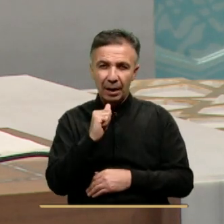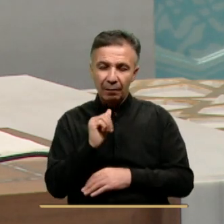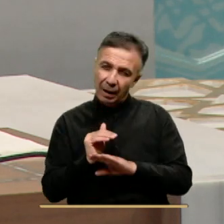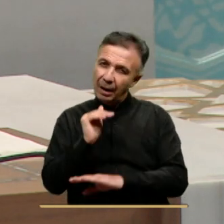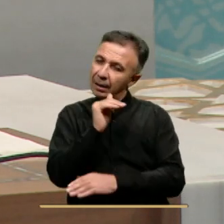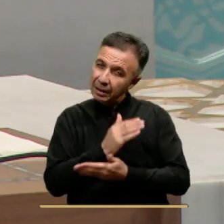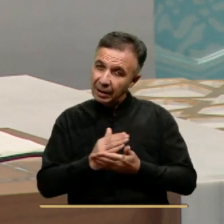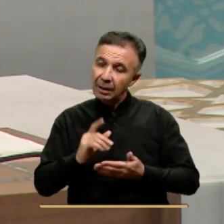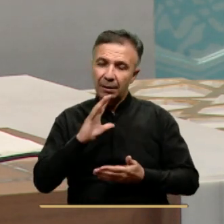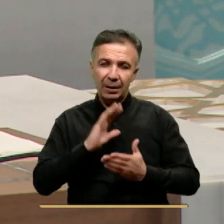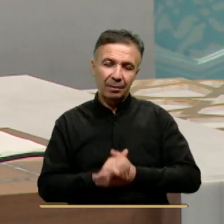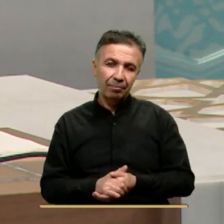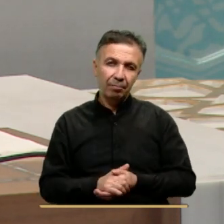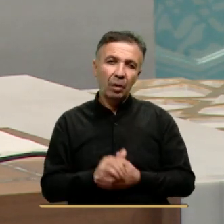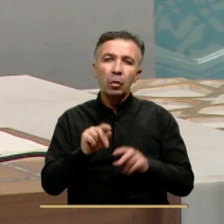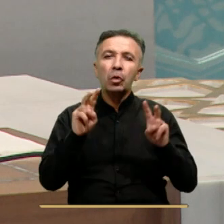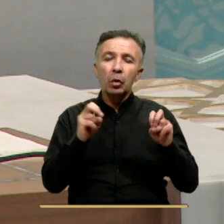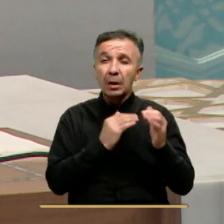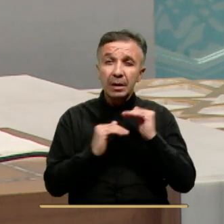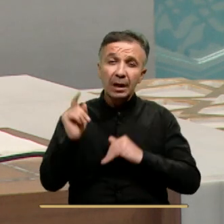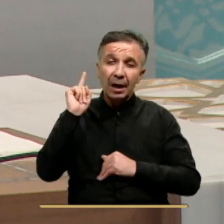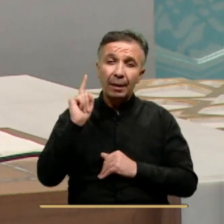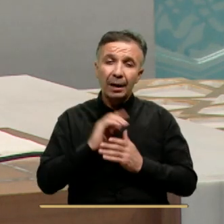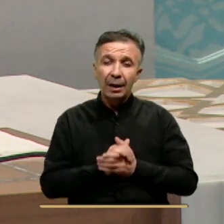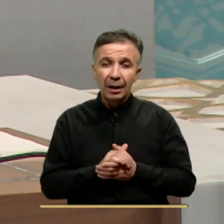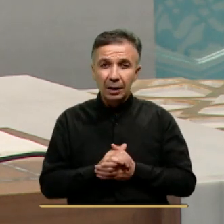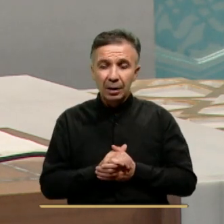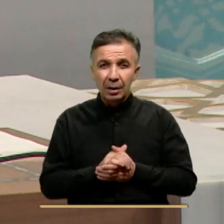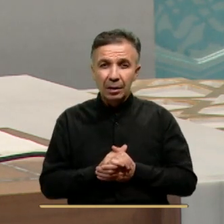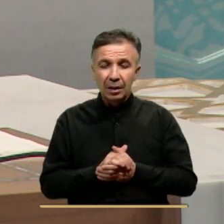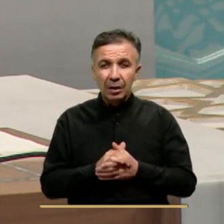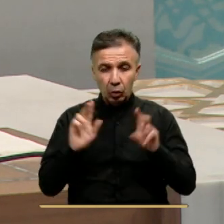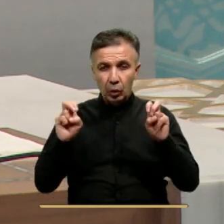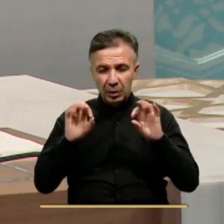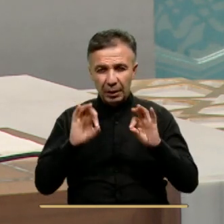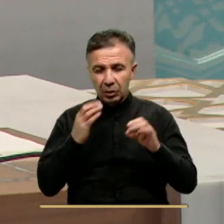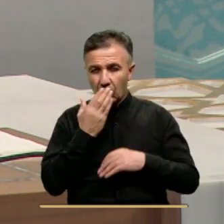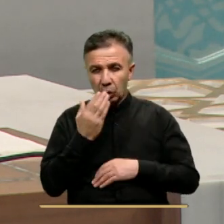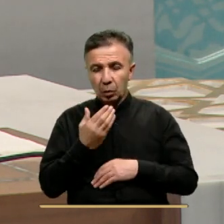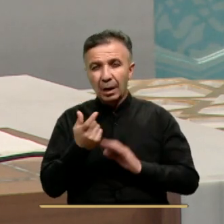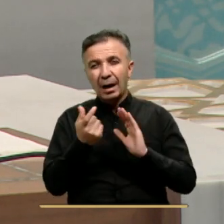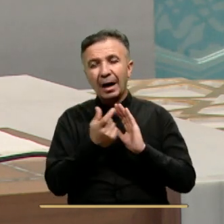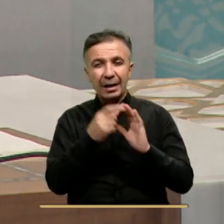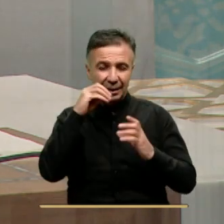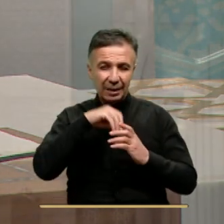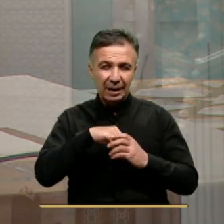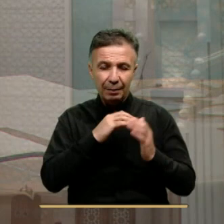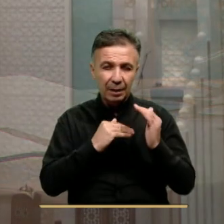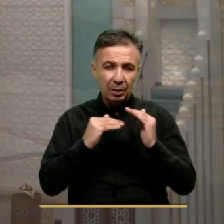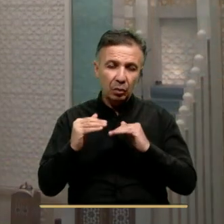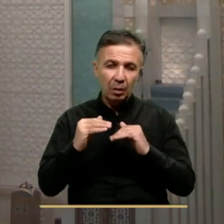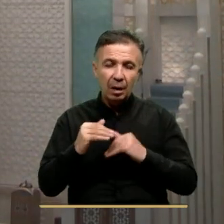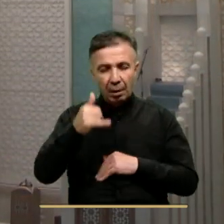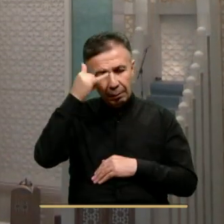Bu anlamda yine Cenabı Hak sohbetimizin başında okumuş olduğum ayet-i kerimede Bakara Suresi